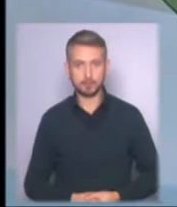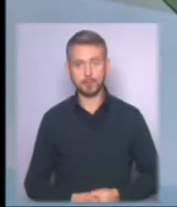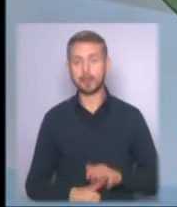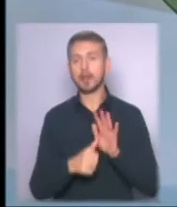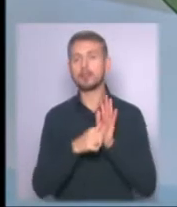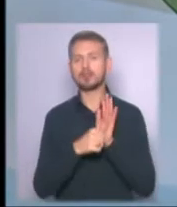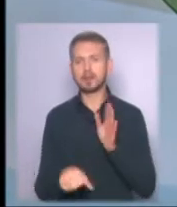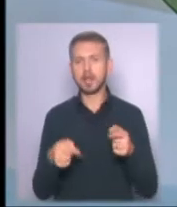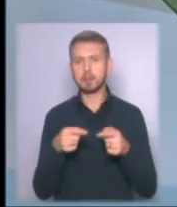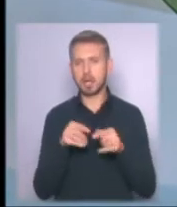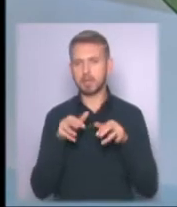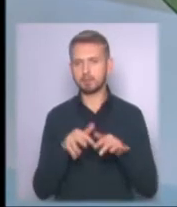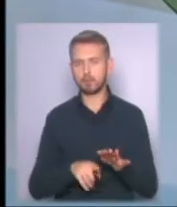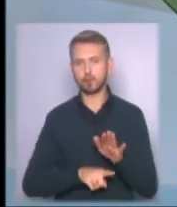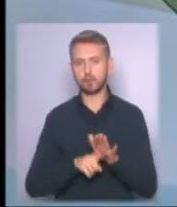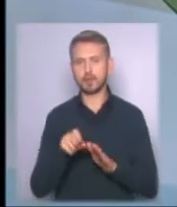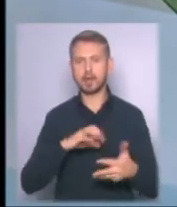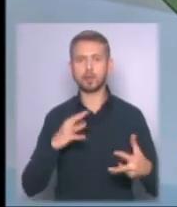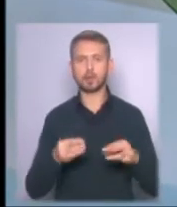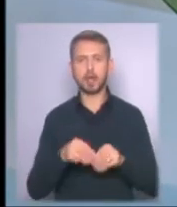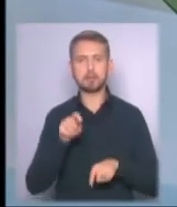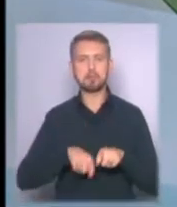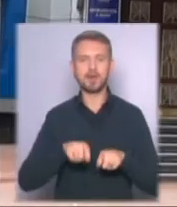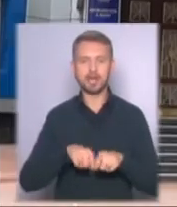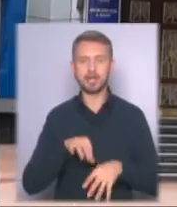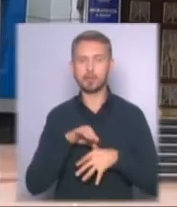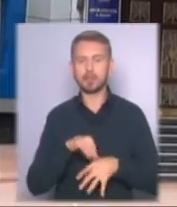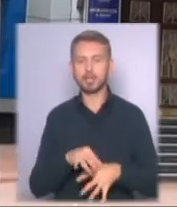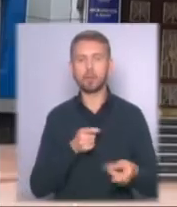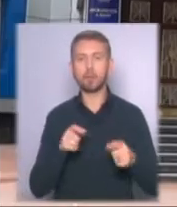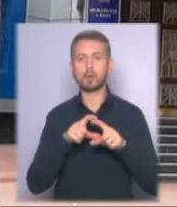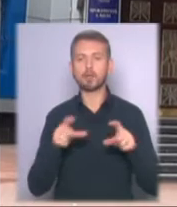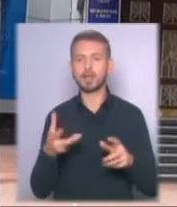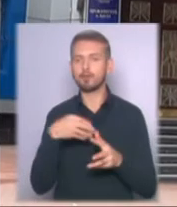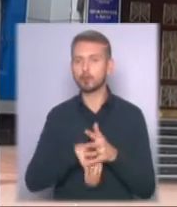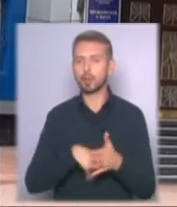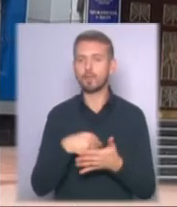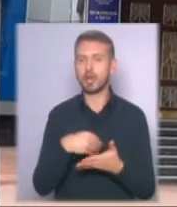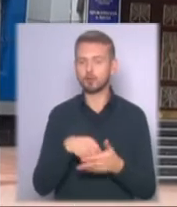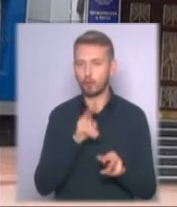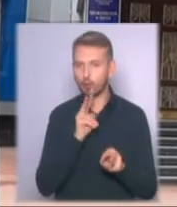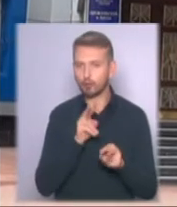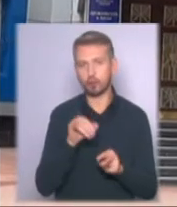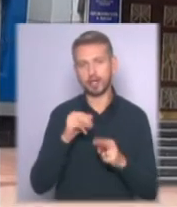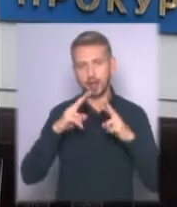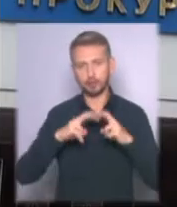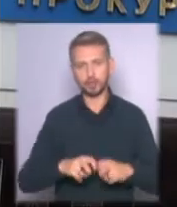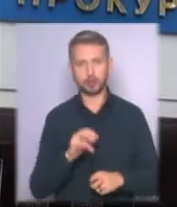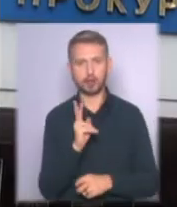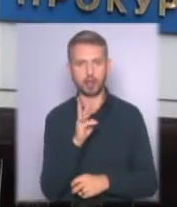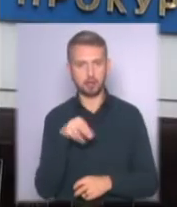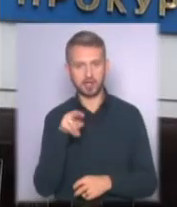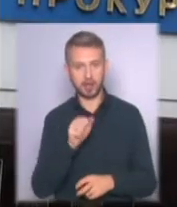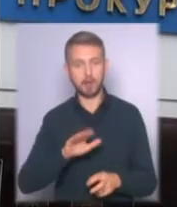60 кримінальних проваджень розпочали за результатами перевірок, проведених управлінням внутрішнього фінансового контролю та аудиту КМДА.